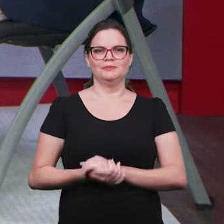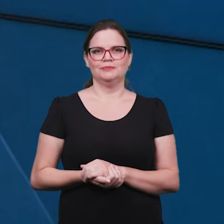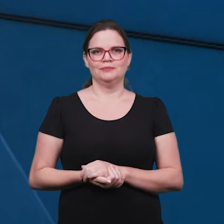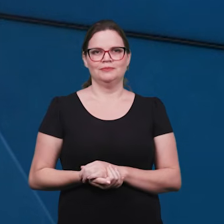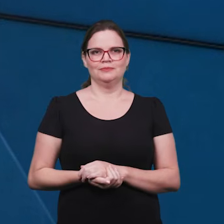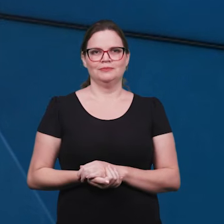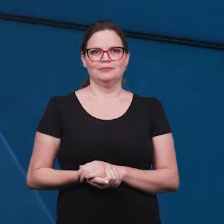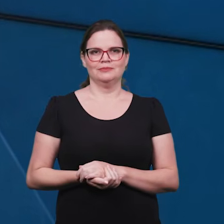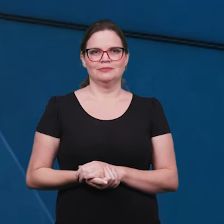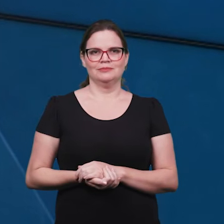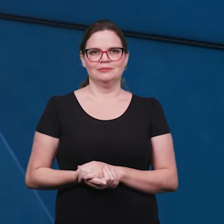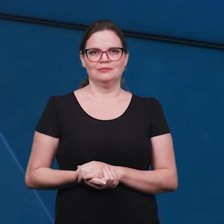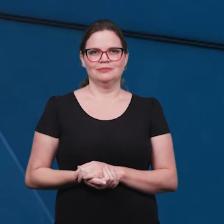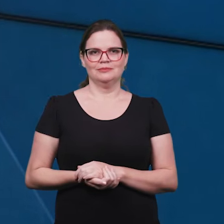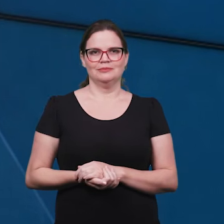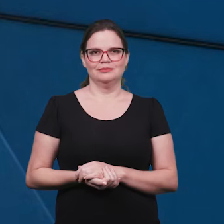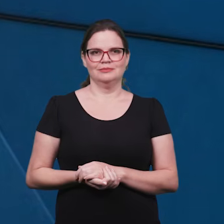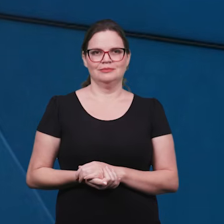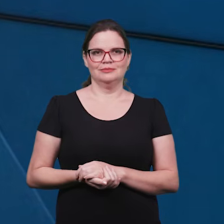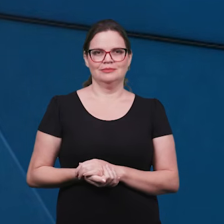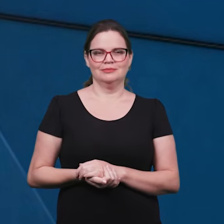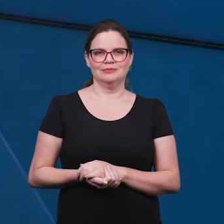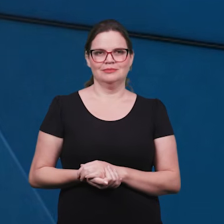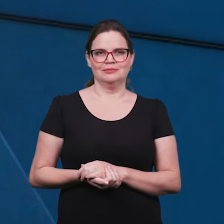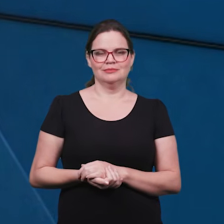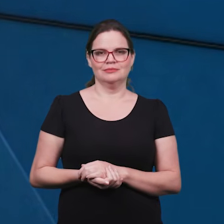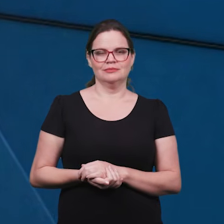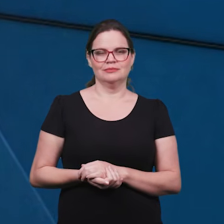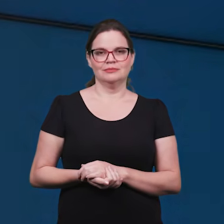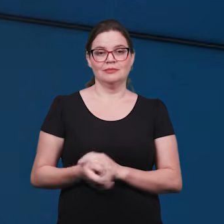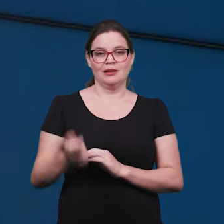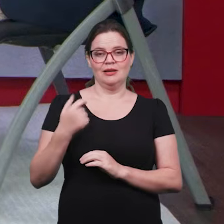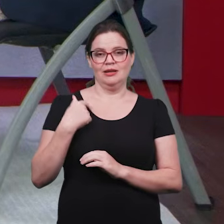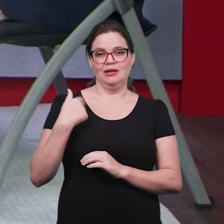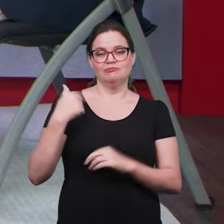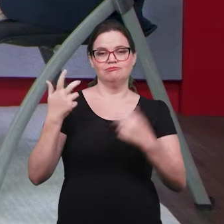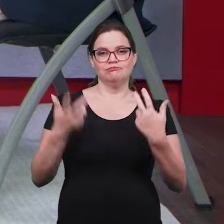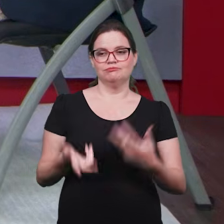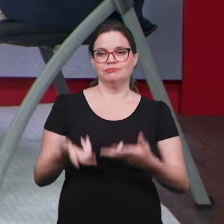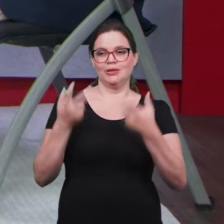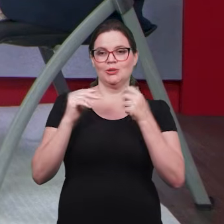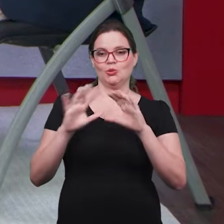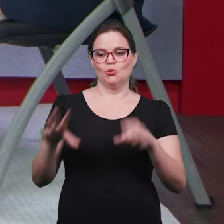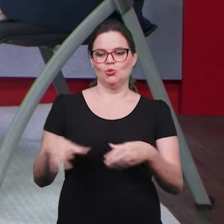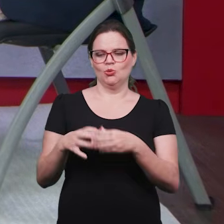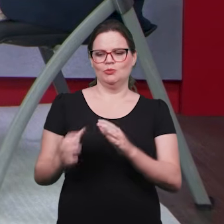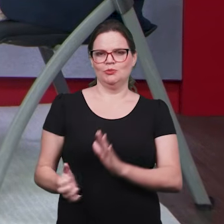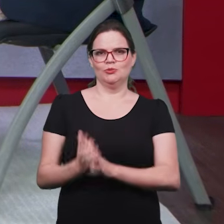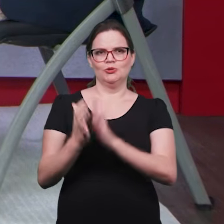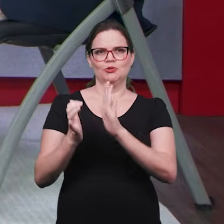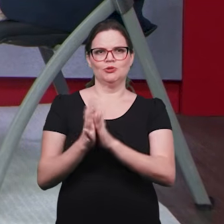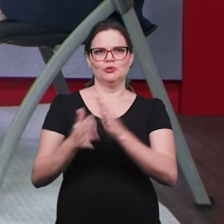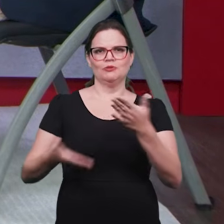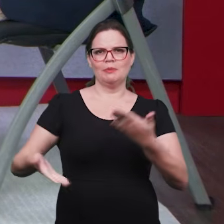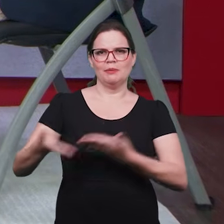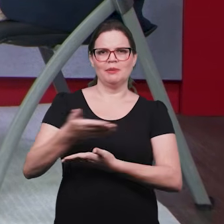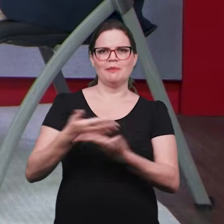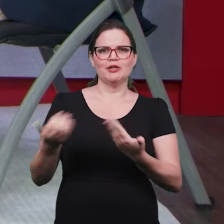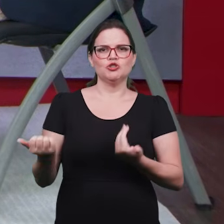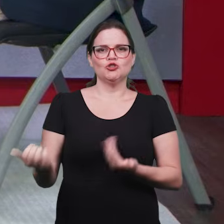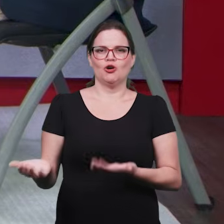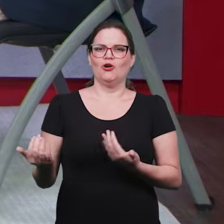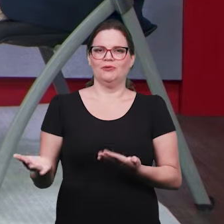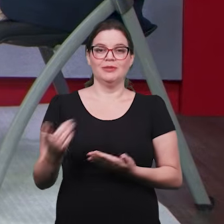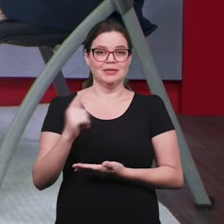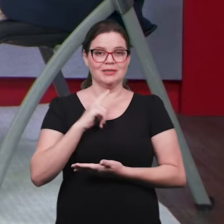louvor. Я заметил здесь в прославлении команды очень-очень много молодежи. Eu percebi que o grupo de louvor aqui envolve